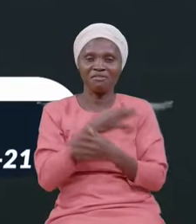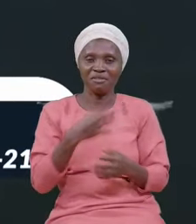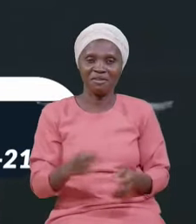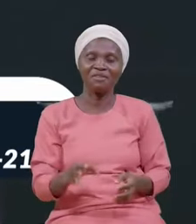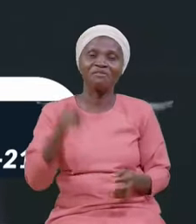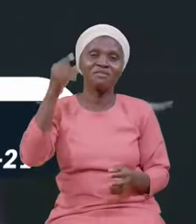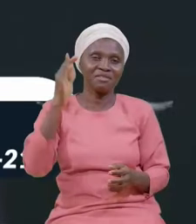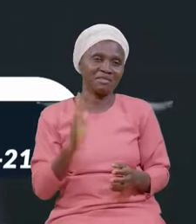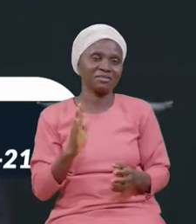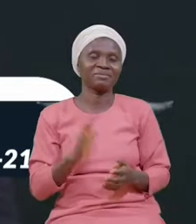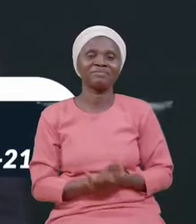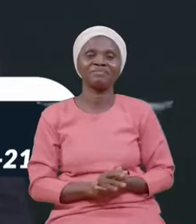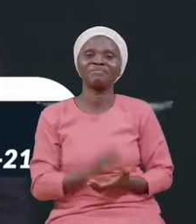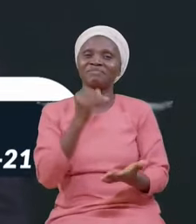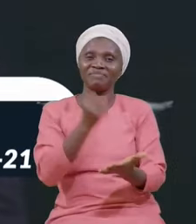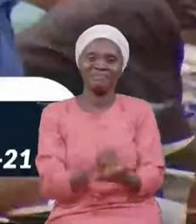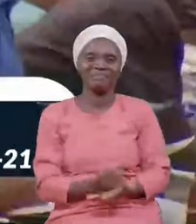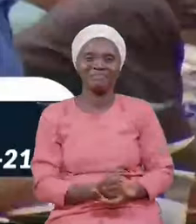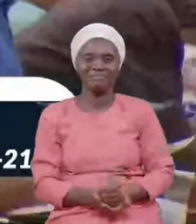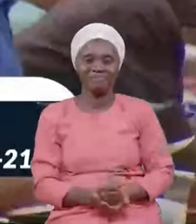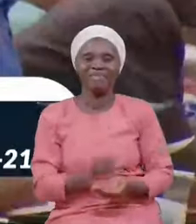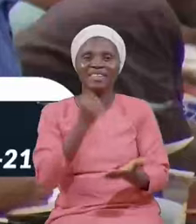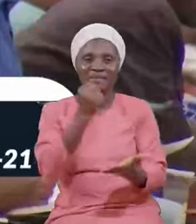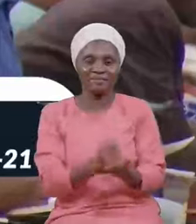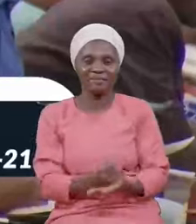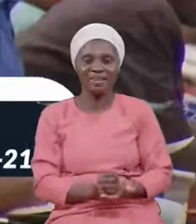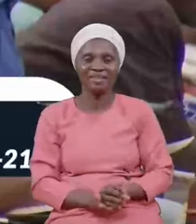manifesté en Jésus-Christ. Amen.